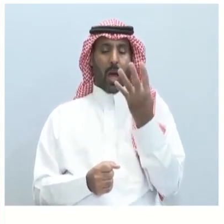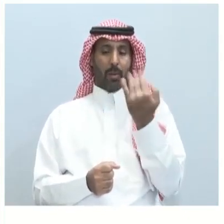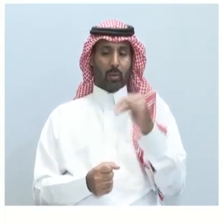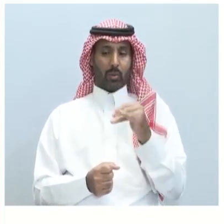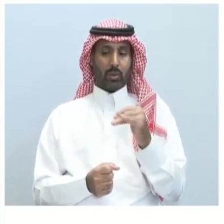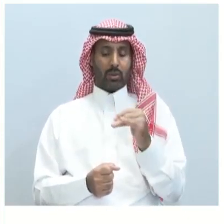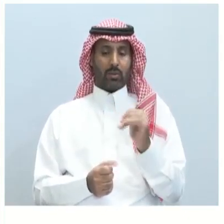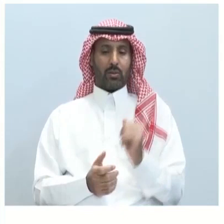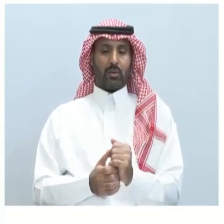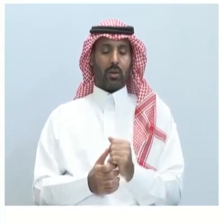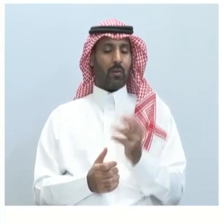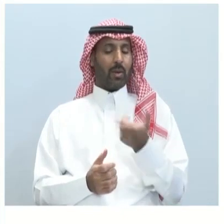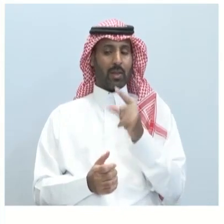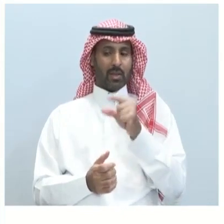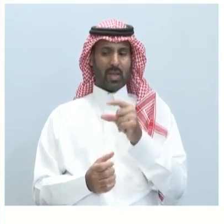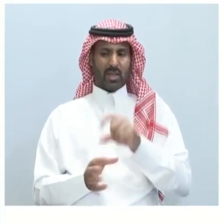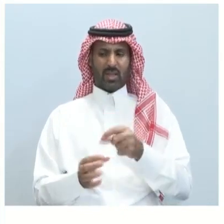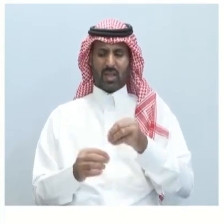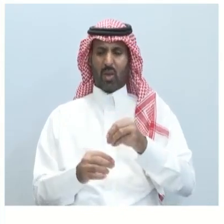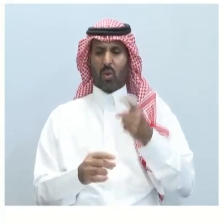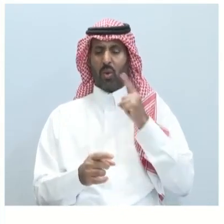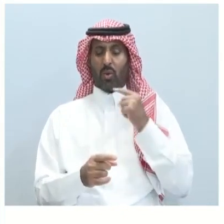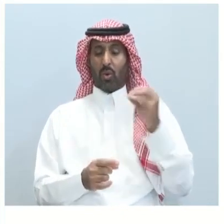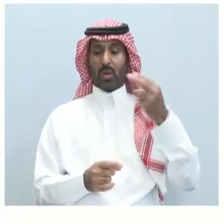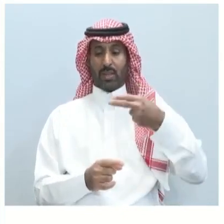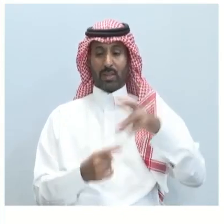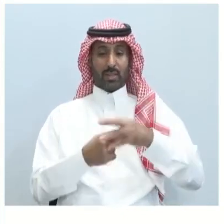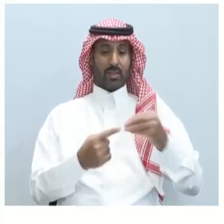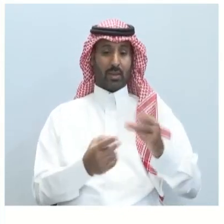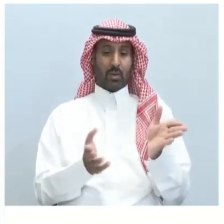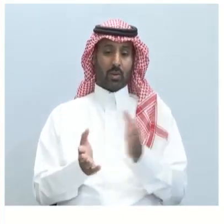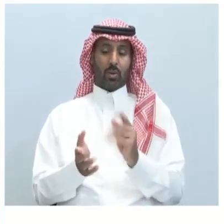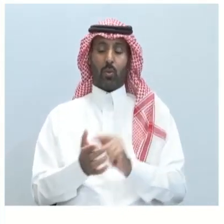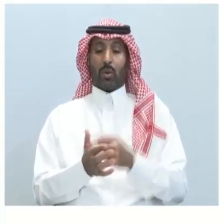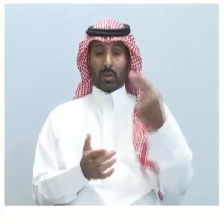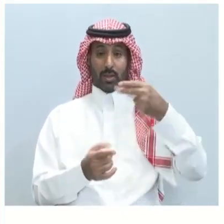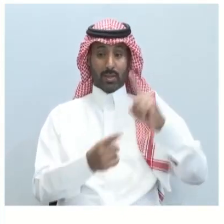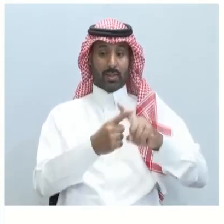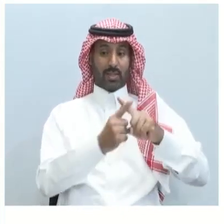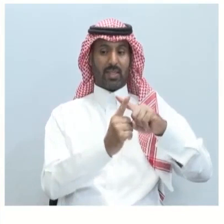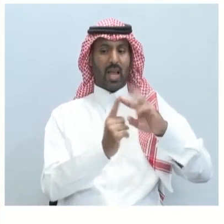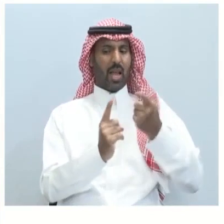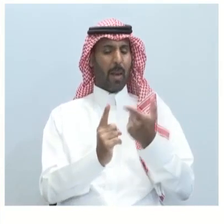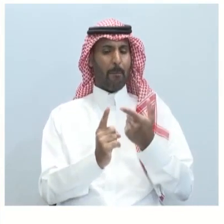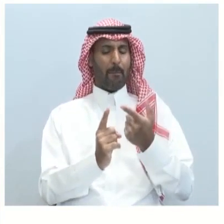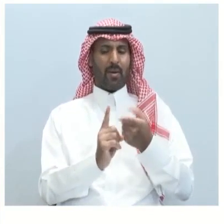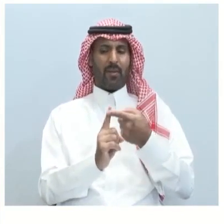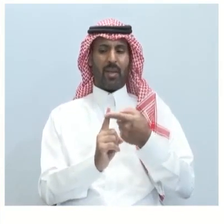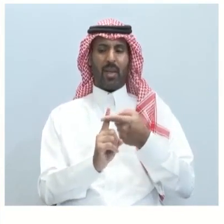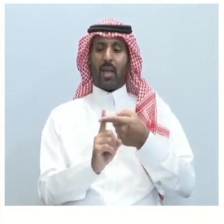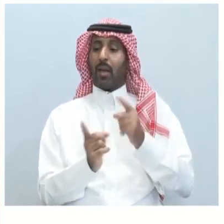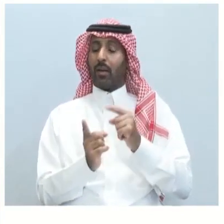فما تركيز ايون الهيدروكسيد وتركيز ايون الهيدروجين فيها